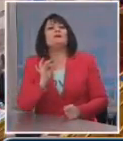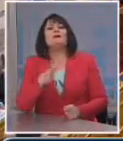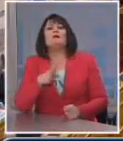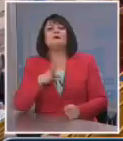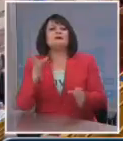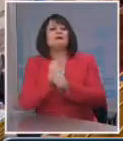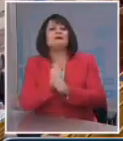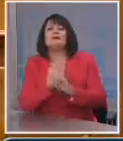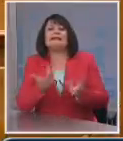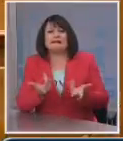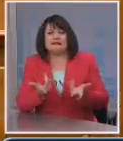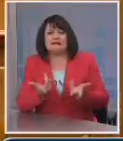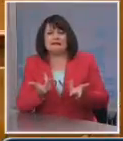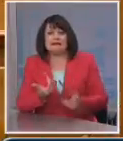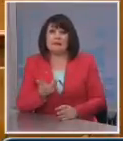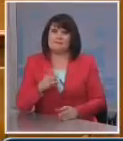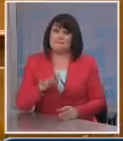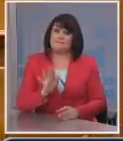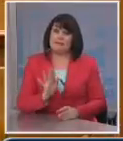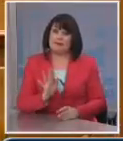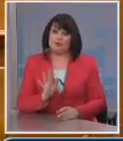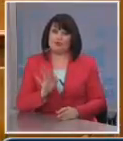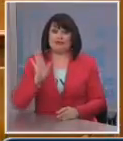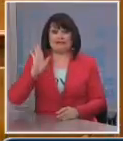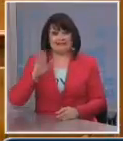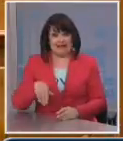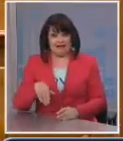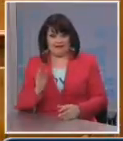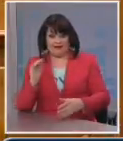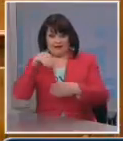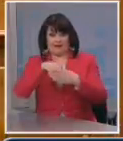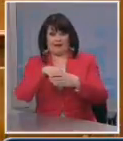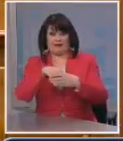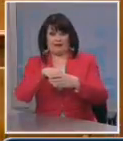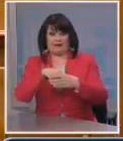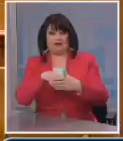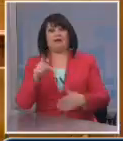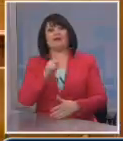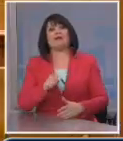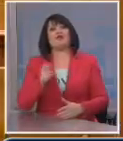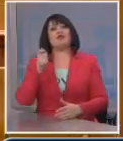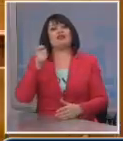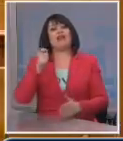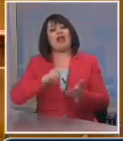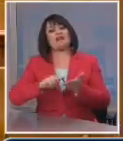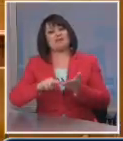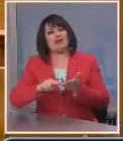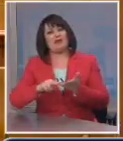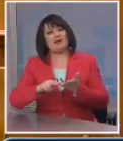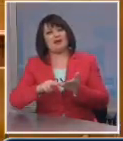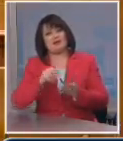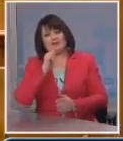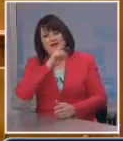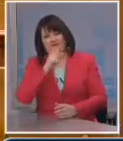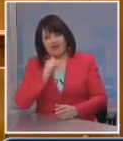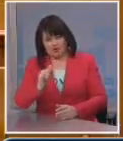ακριβώς? Μήπως είναι αυτή η τελευταία παρέμβαση στο σύστημα κοινωνικής ασφάλισης, προκειμένου αυτό να καταστεί